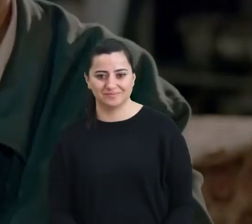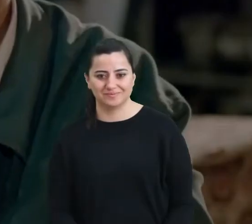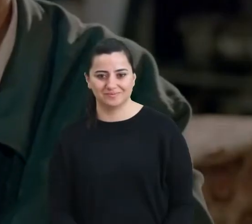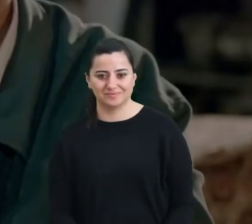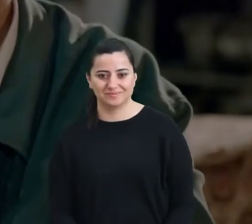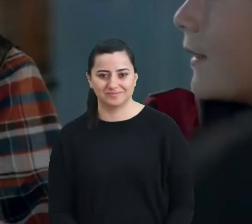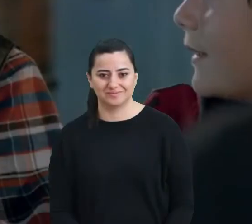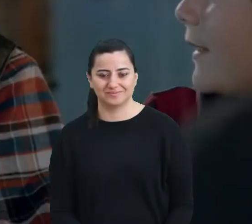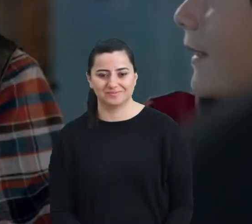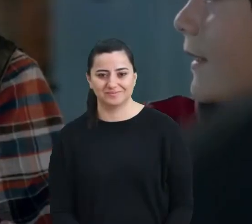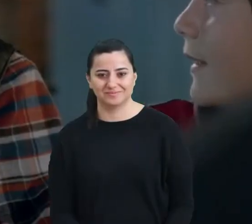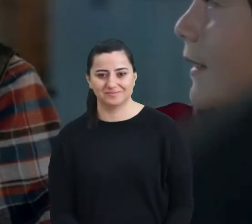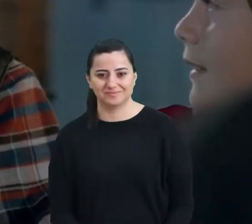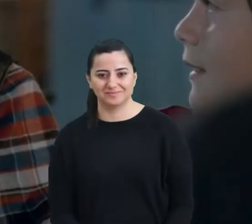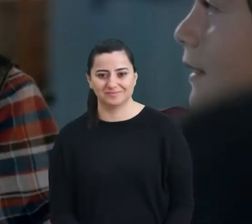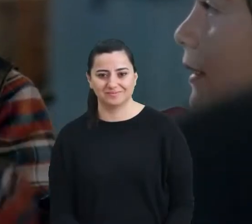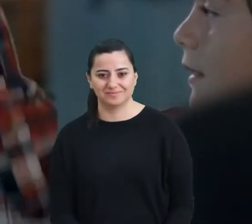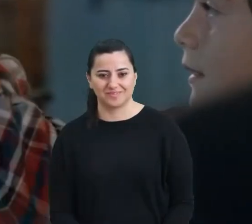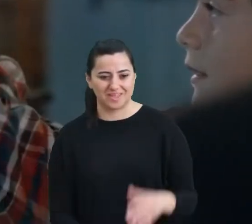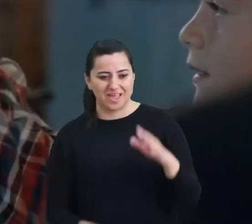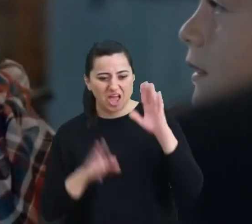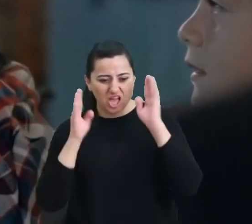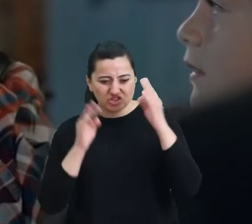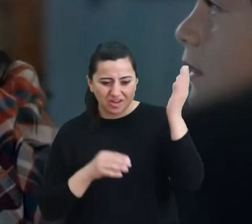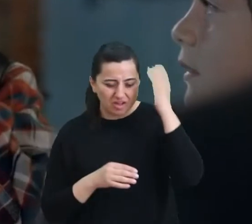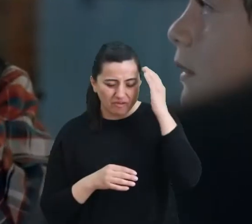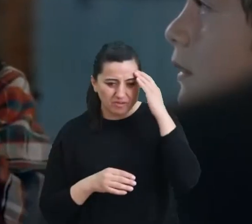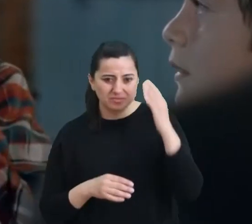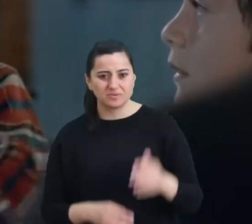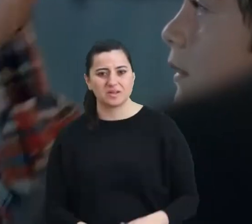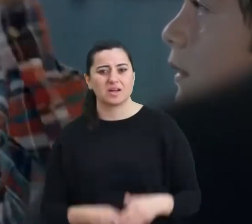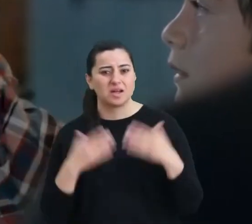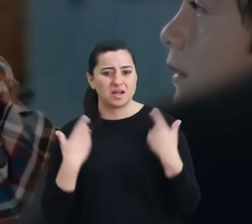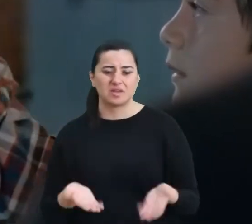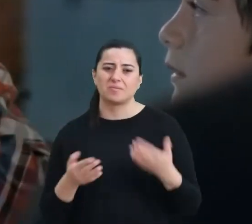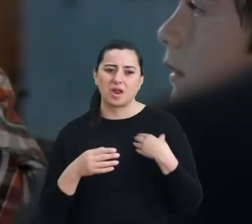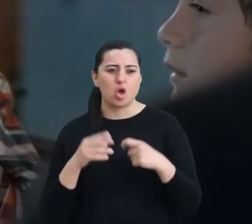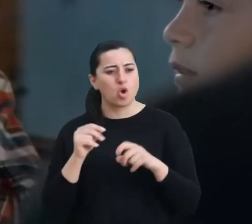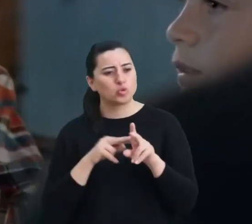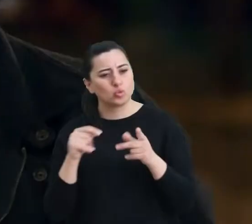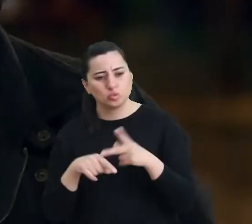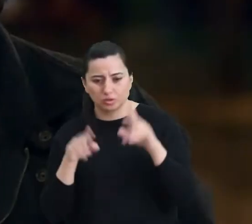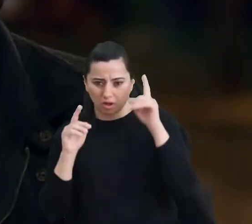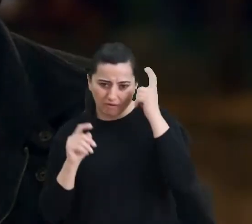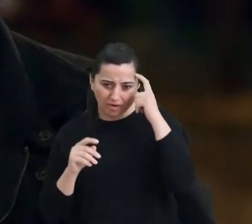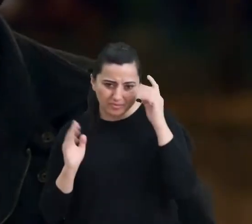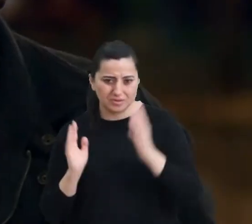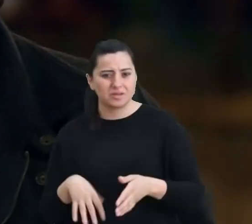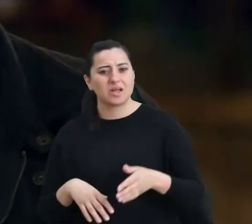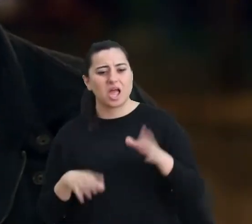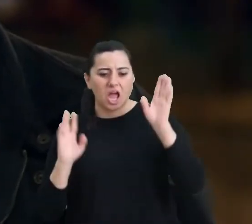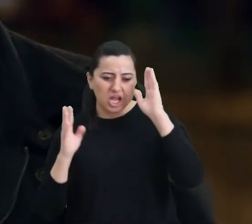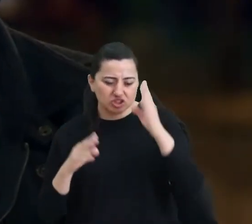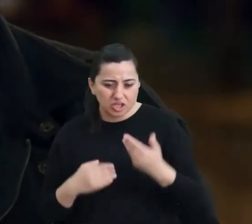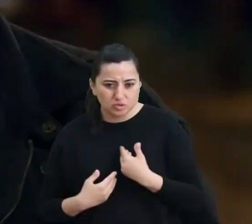Sevinç dalgası yüzlerinden geçti. Eşek kafam benim. Benim öküz kafam. Eşek